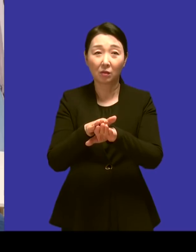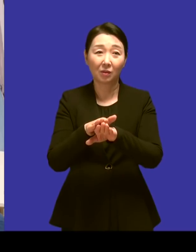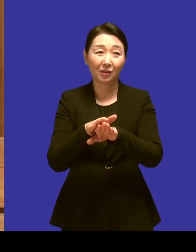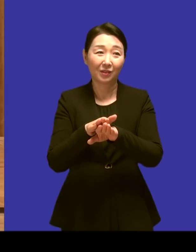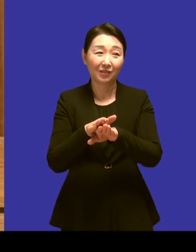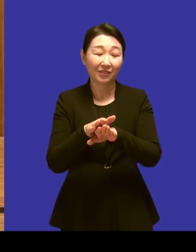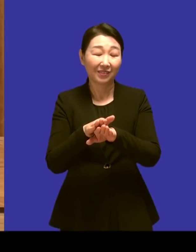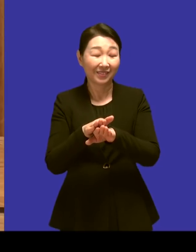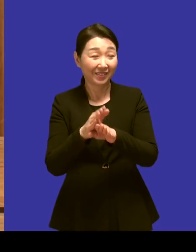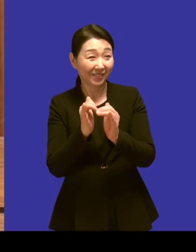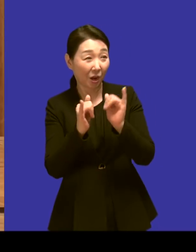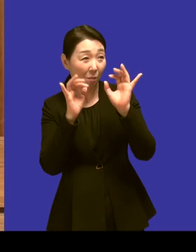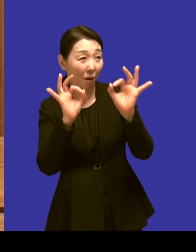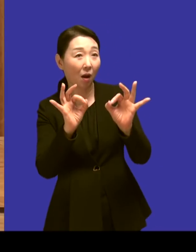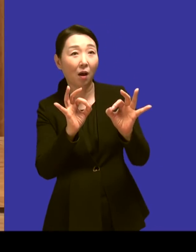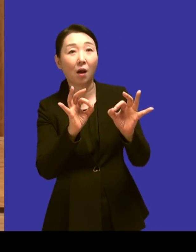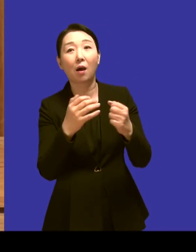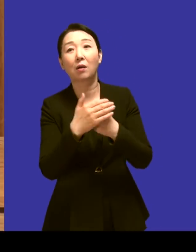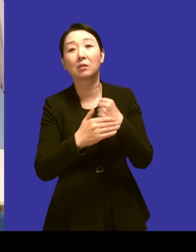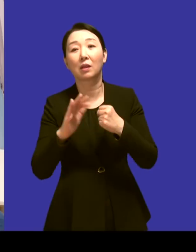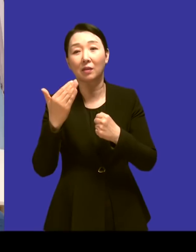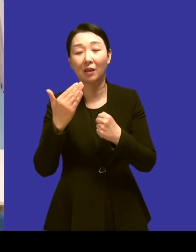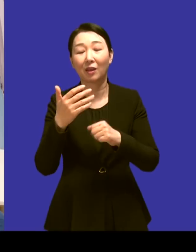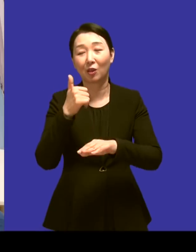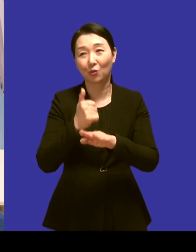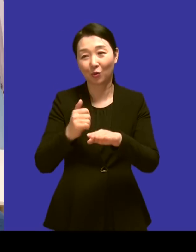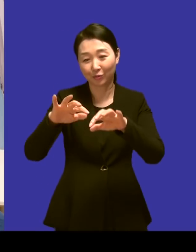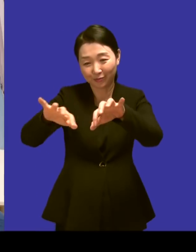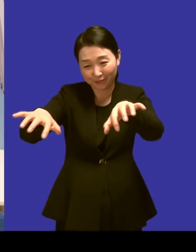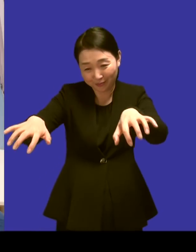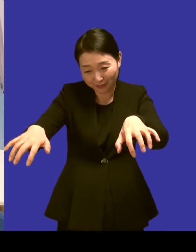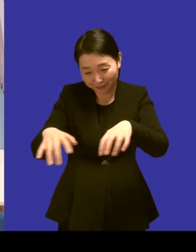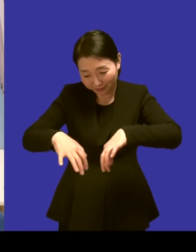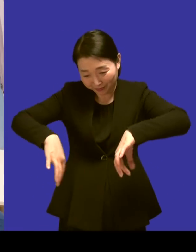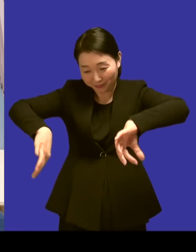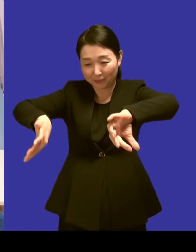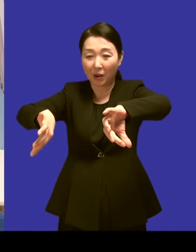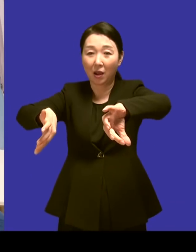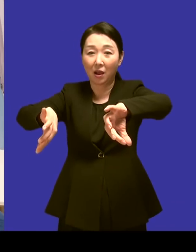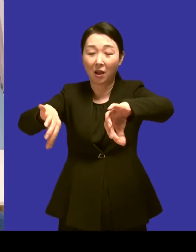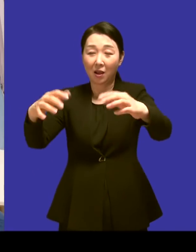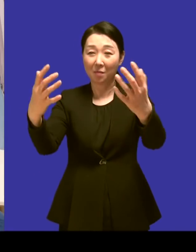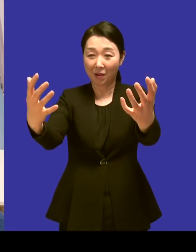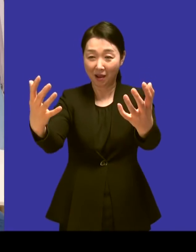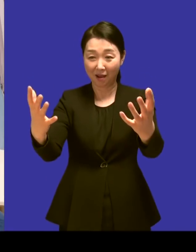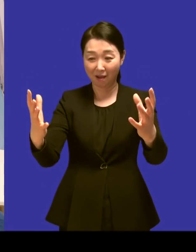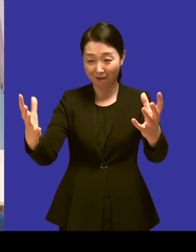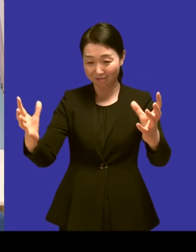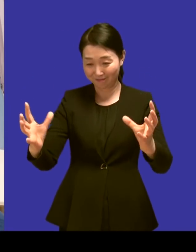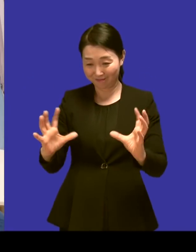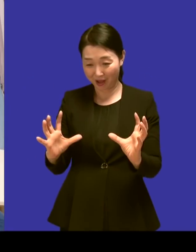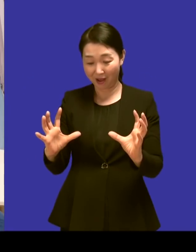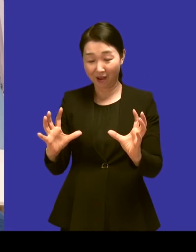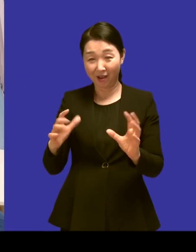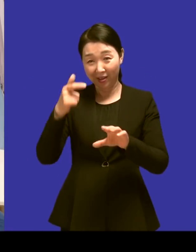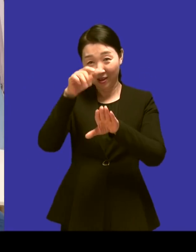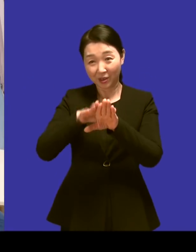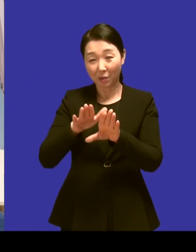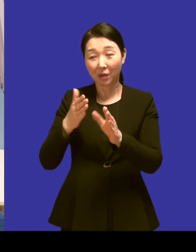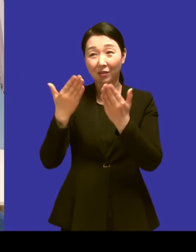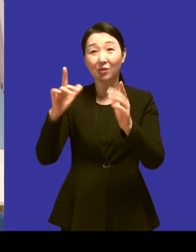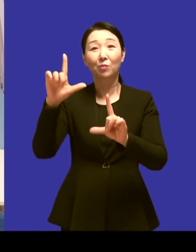너무 은혜더라고요. 그래서 동그랗게 해서 반대편에 있는 함께 예배하는 우리 같은 예배자들의 예배하는 모습